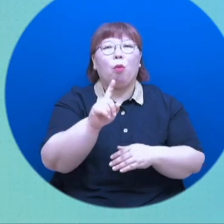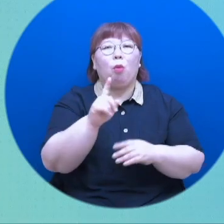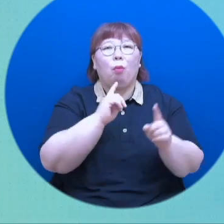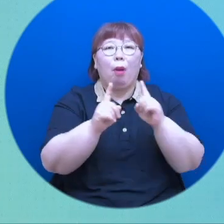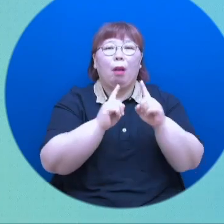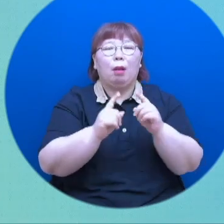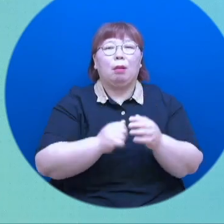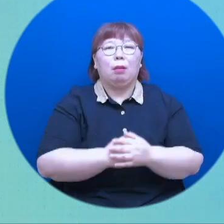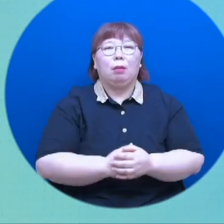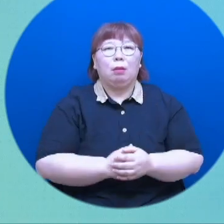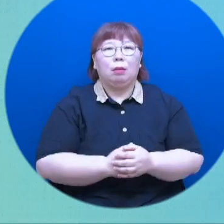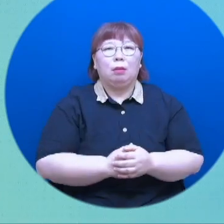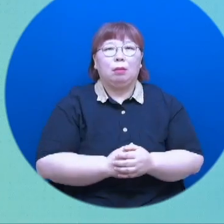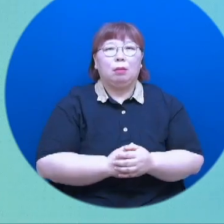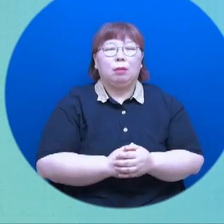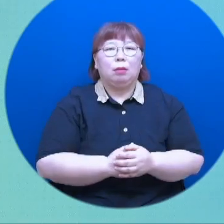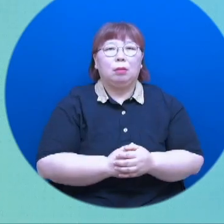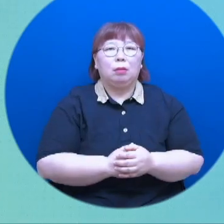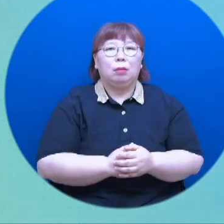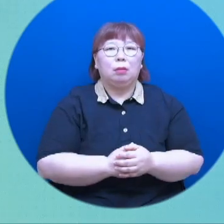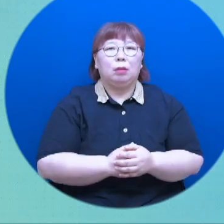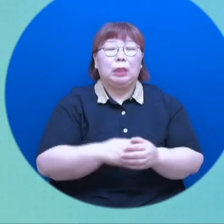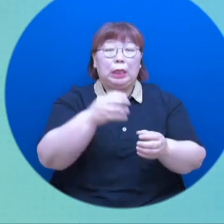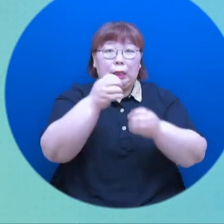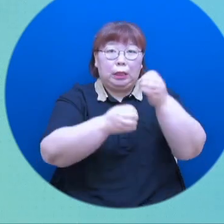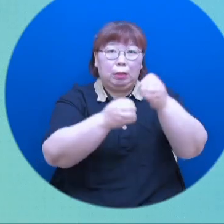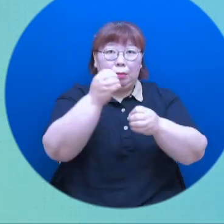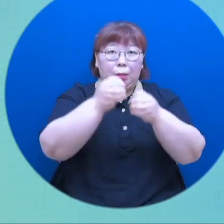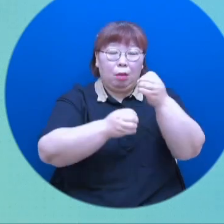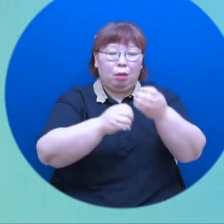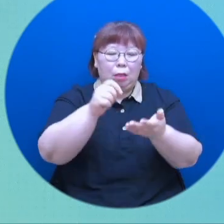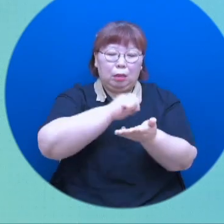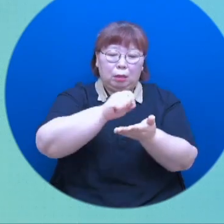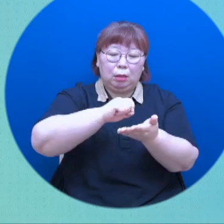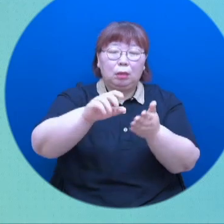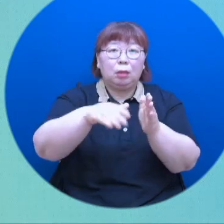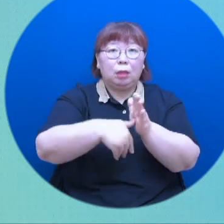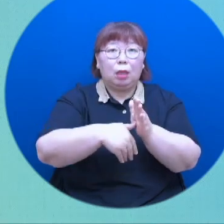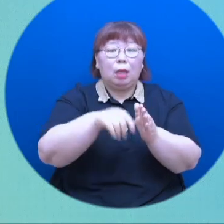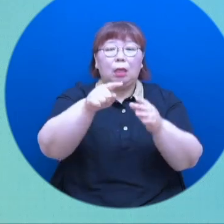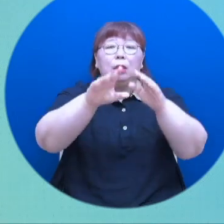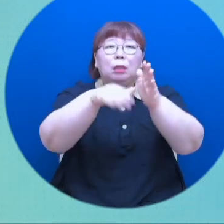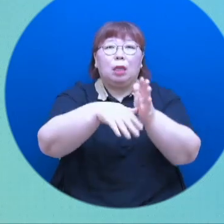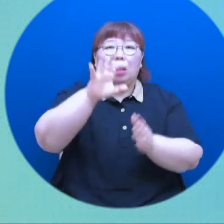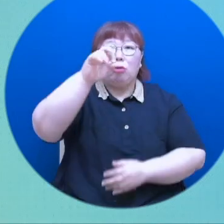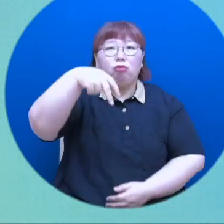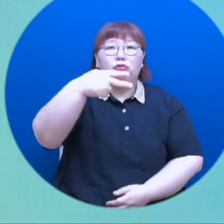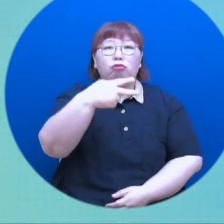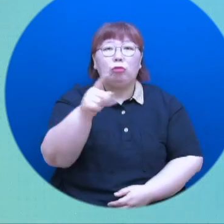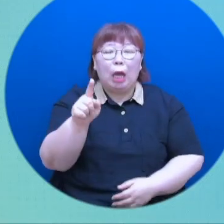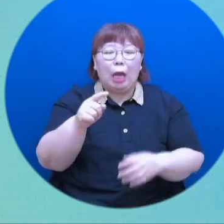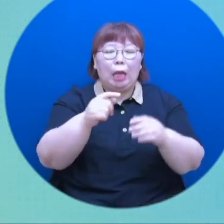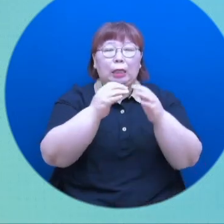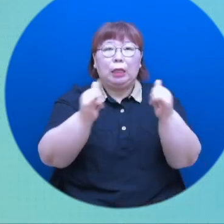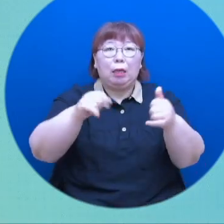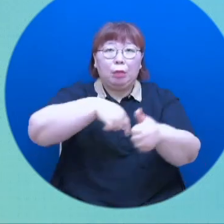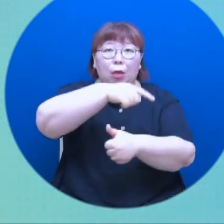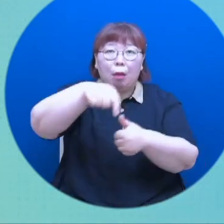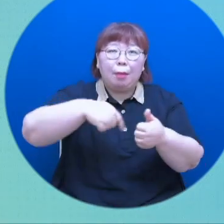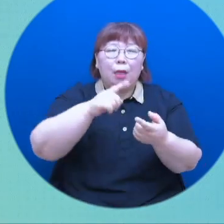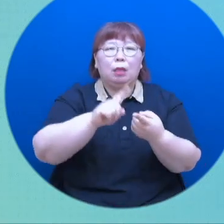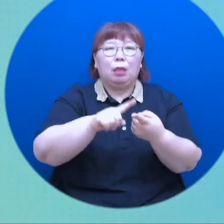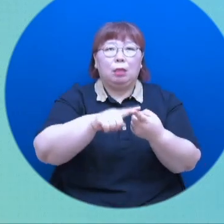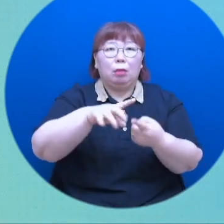걸까요? 이 시인이 시를 쓸 때에 당시 유다인들이 어떤 형편에 있는지를 먼저